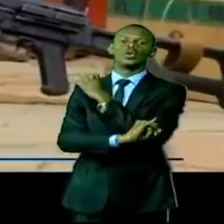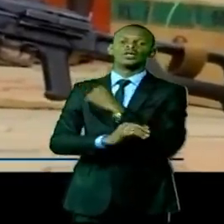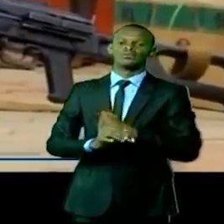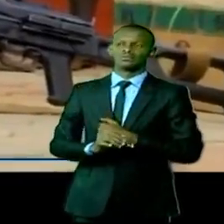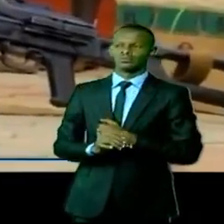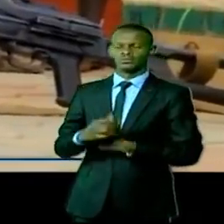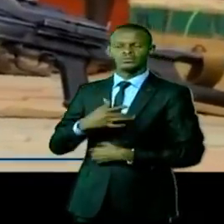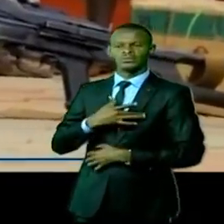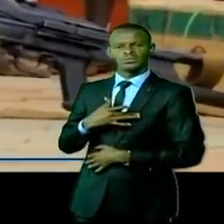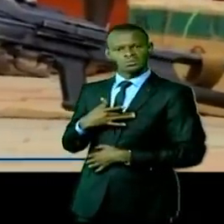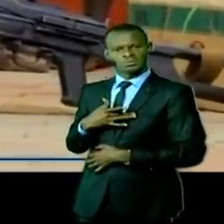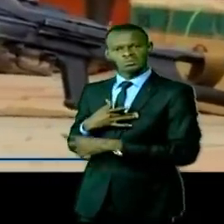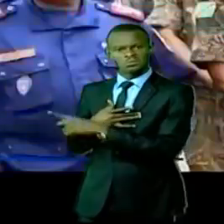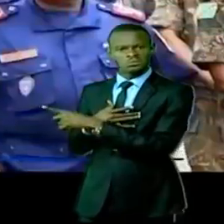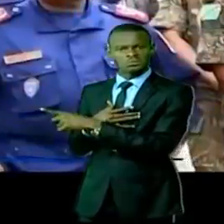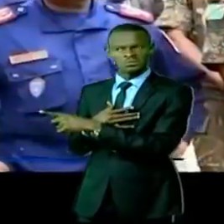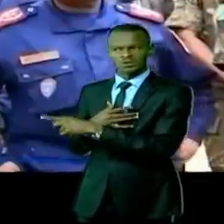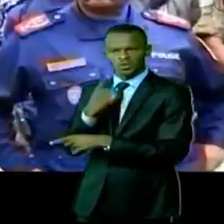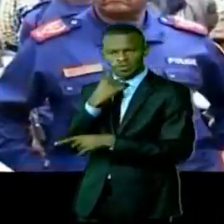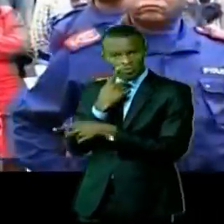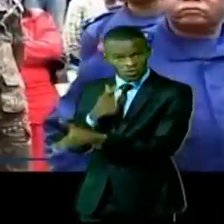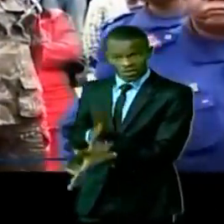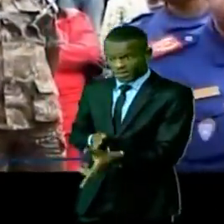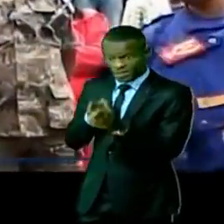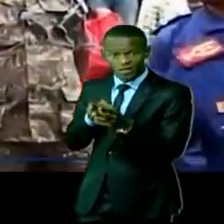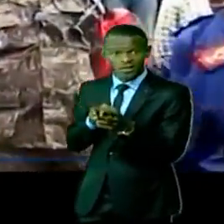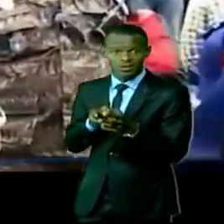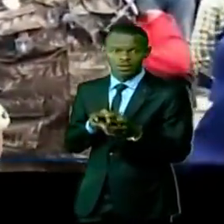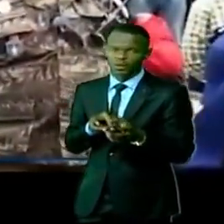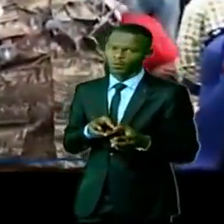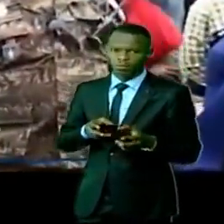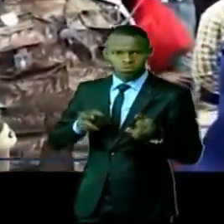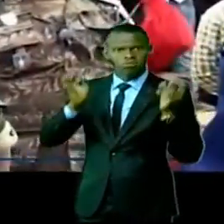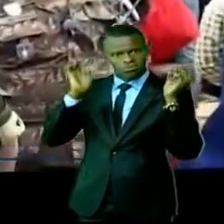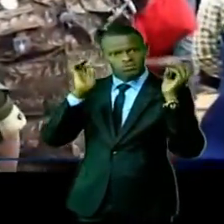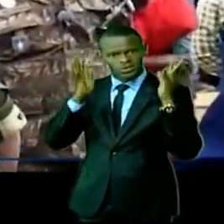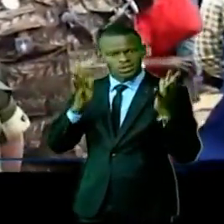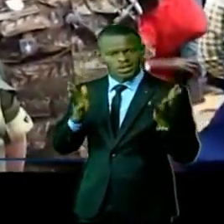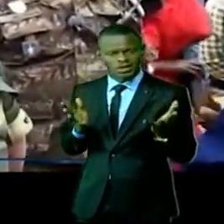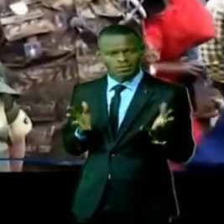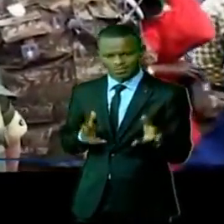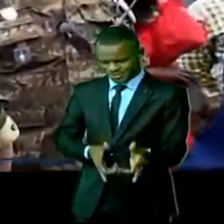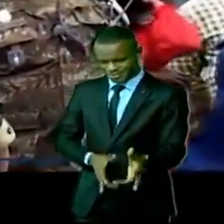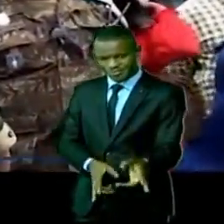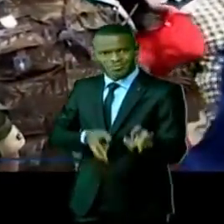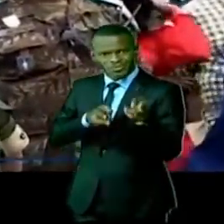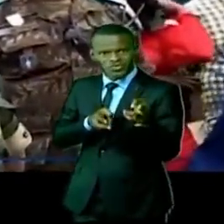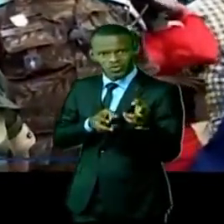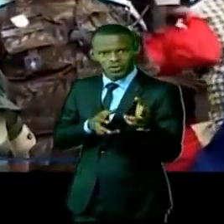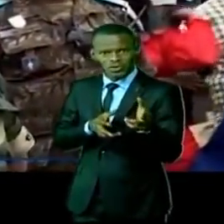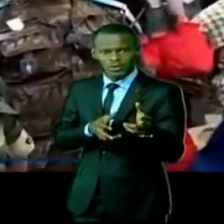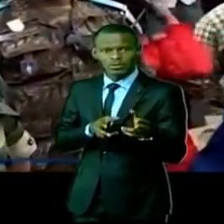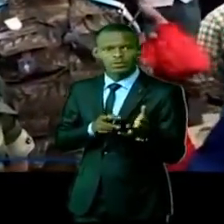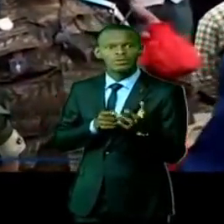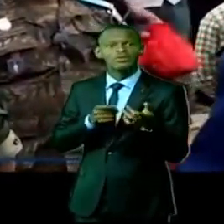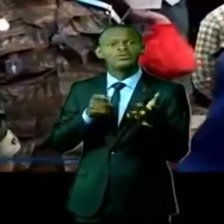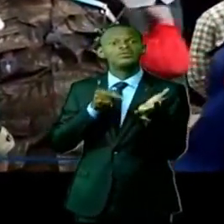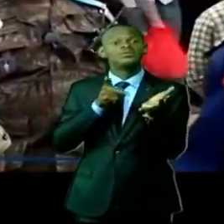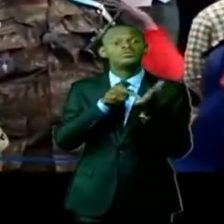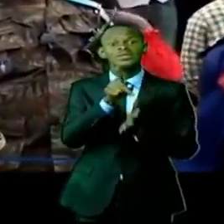Cette arme-là ne pardonne pas. Et vous voyez, ce sont des dames qui sont allées acheter cette